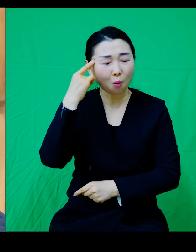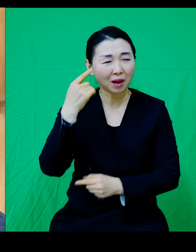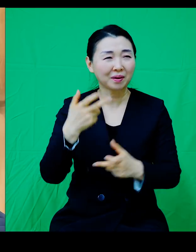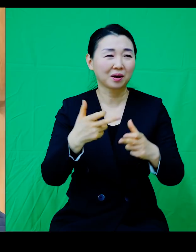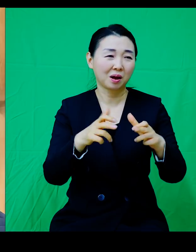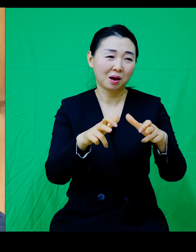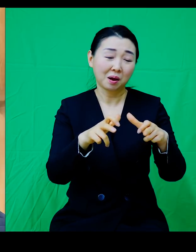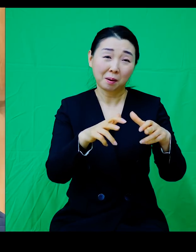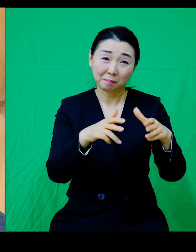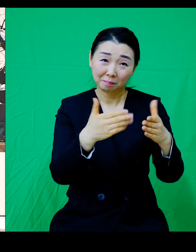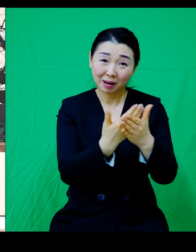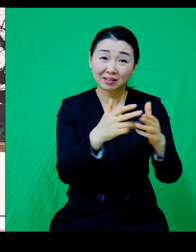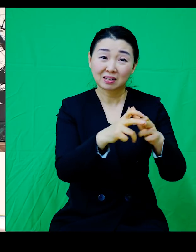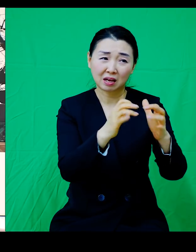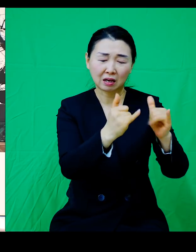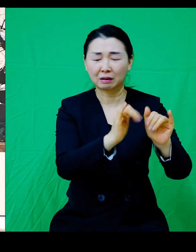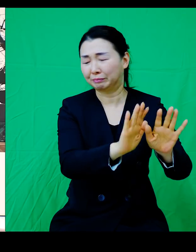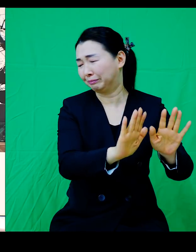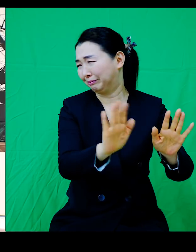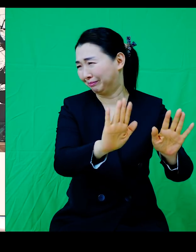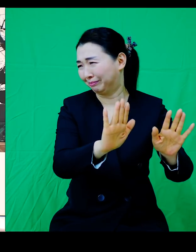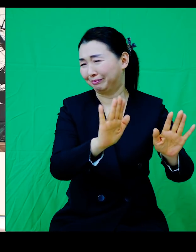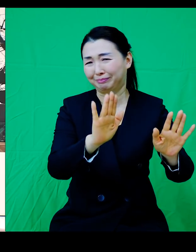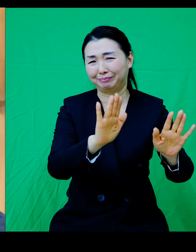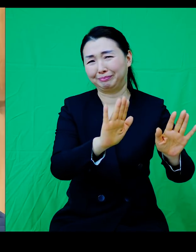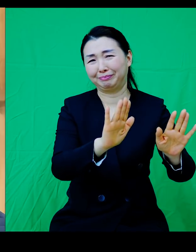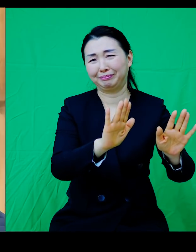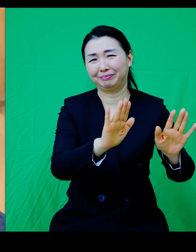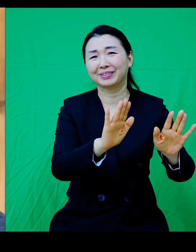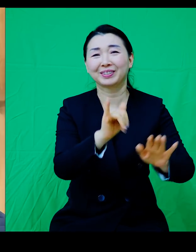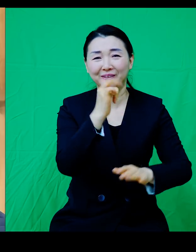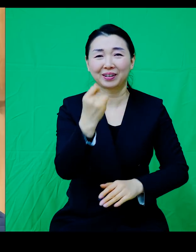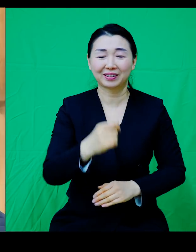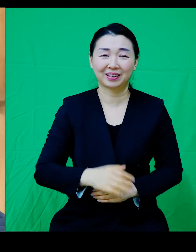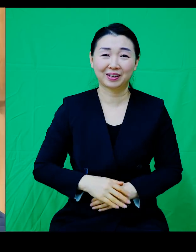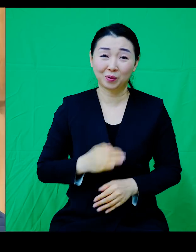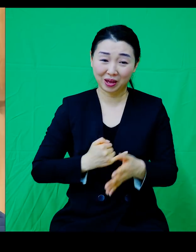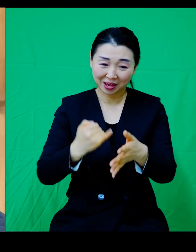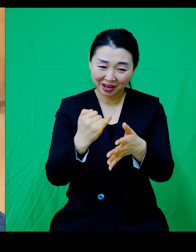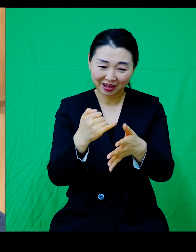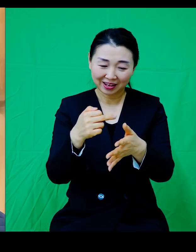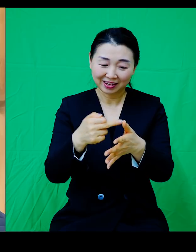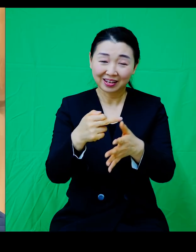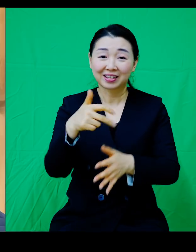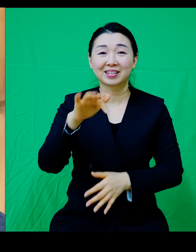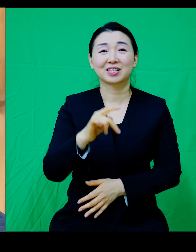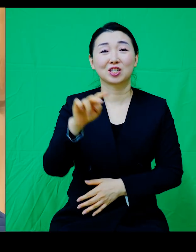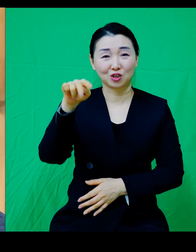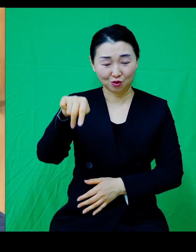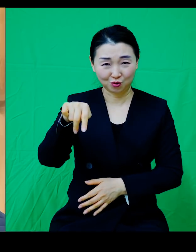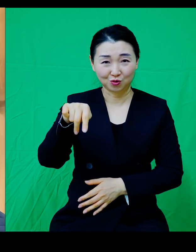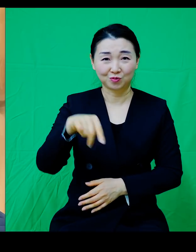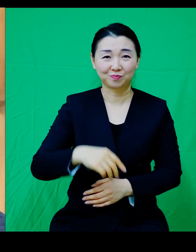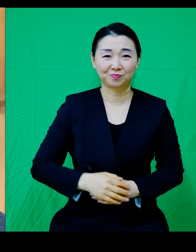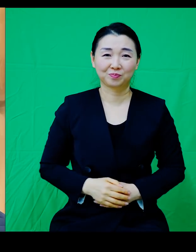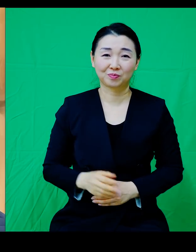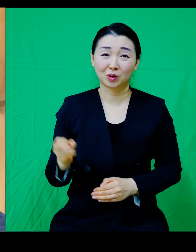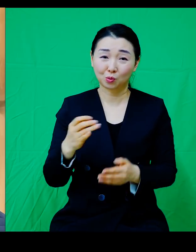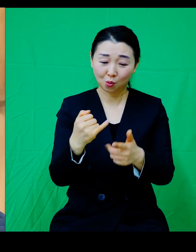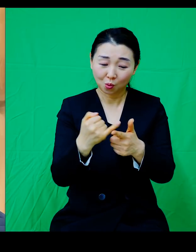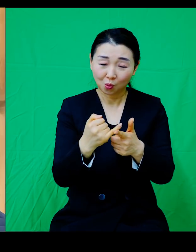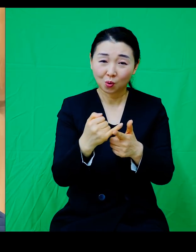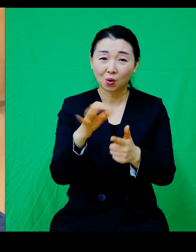이렇게 제가 밀어냈던 것 같아요. 근데 진유가 첫째. 네, 진유는 첫째 이제 13살일 때 그랬던 것 같아요. 그래서 이제 또 다시